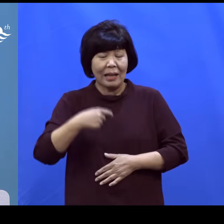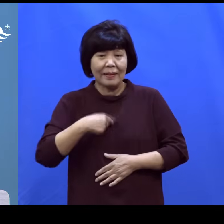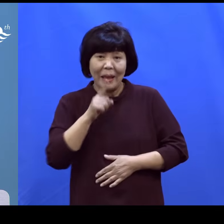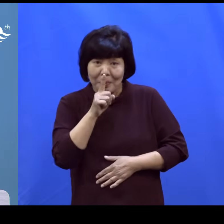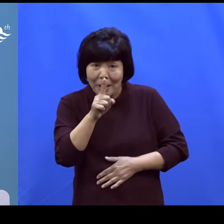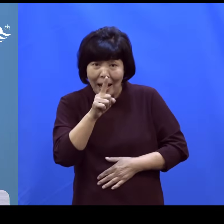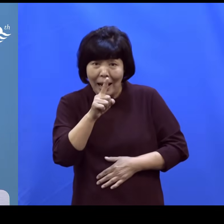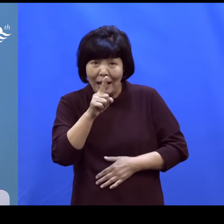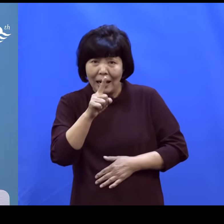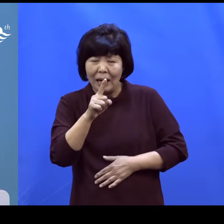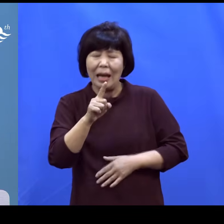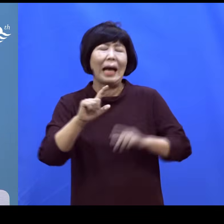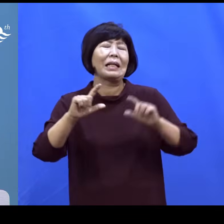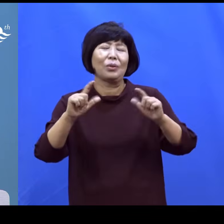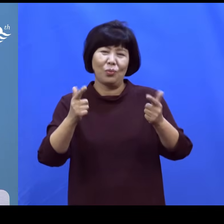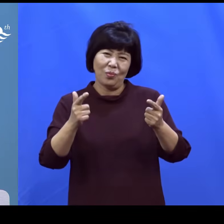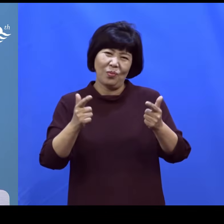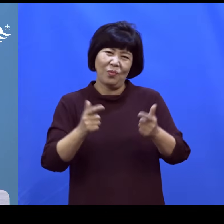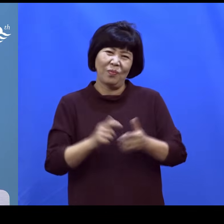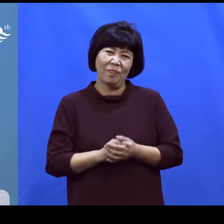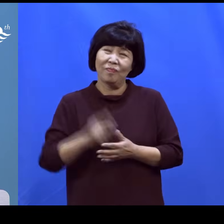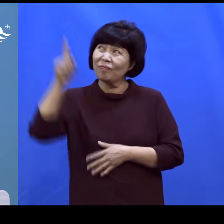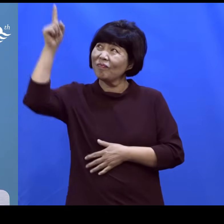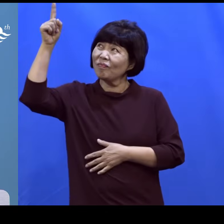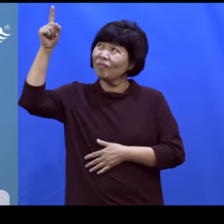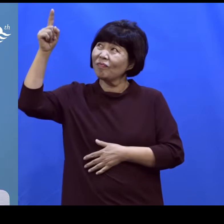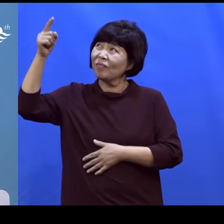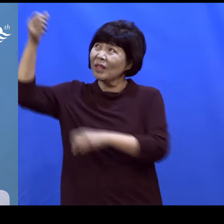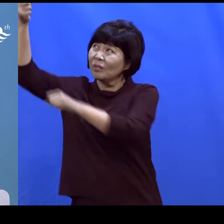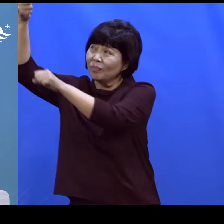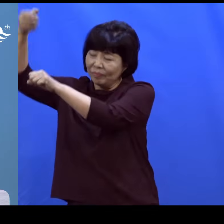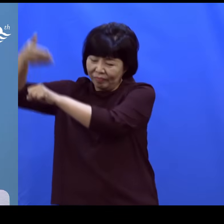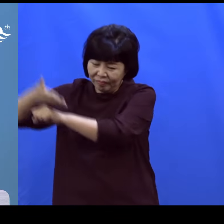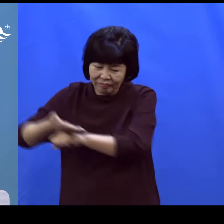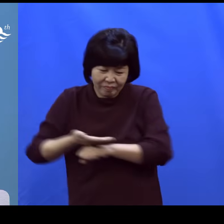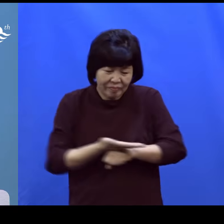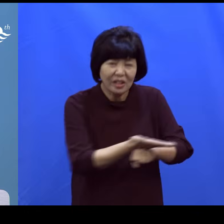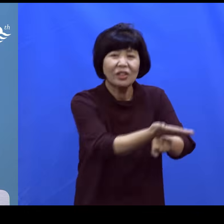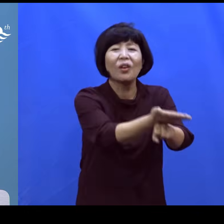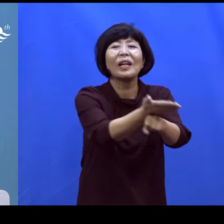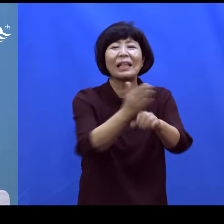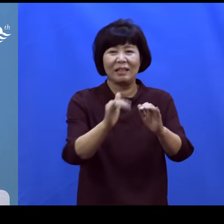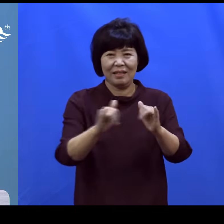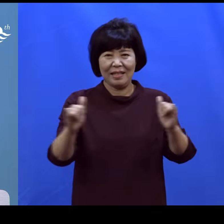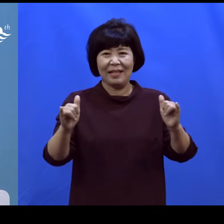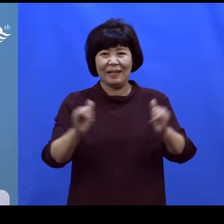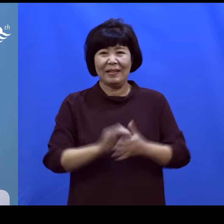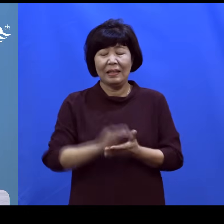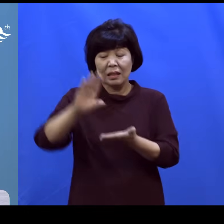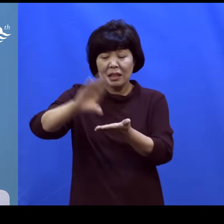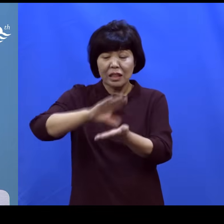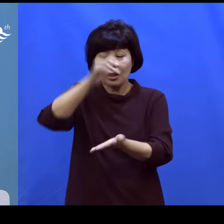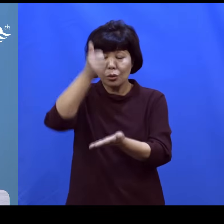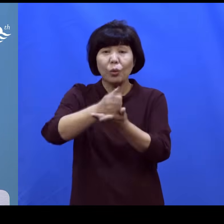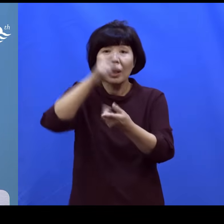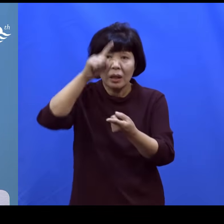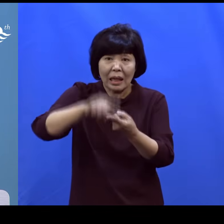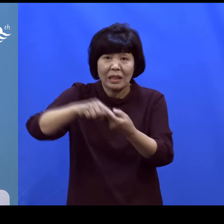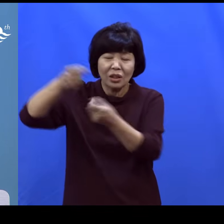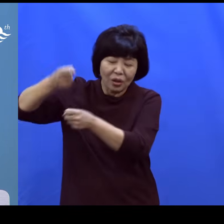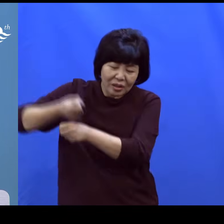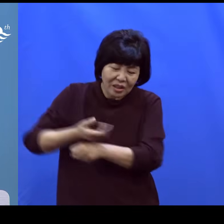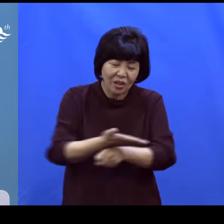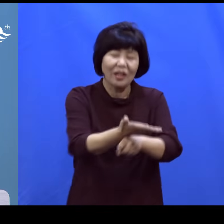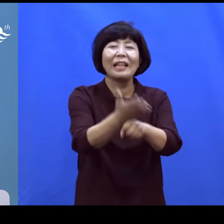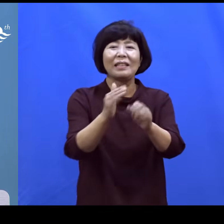사견이나 견해를 섞지 않고 자기의 존재를 드러내지 않고 그냥 그리스도를 전하는 소리에 불과하다는